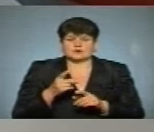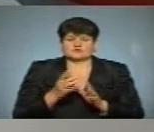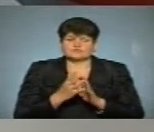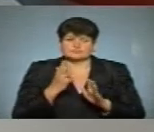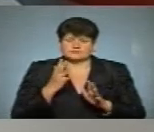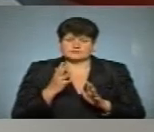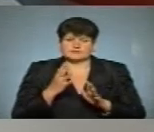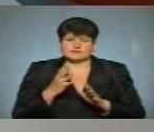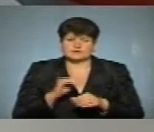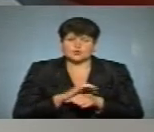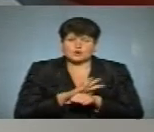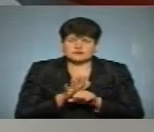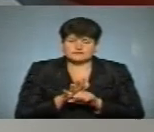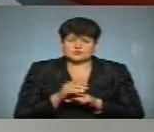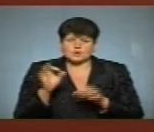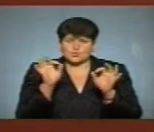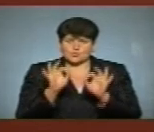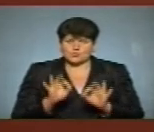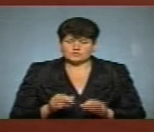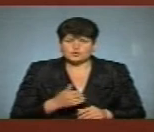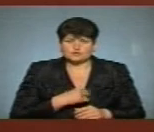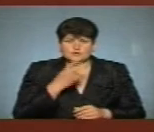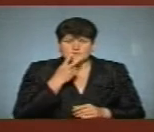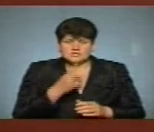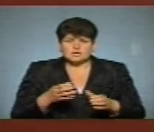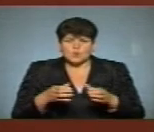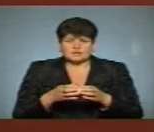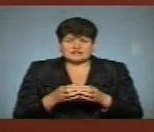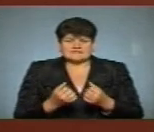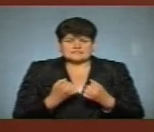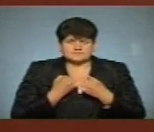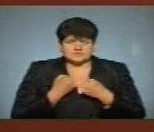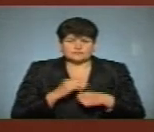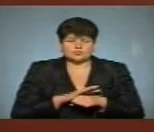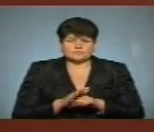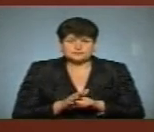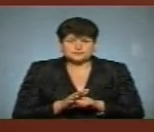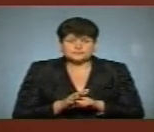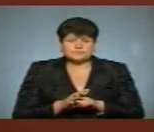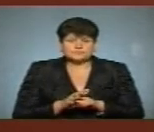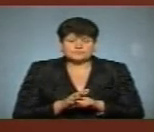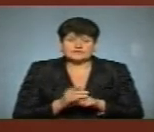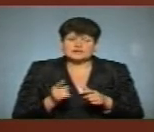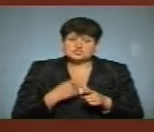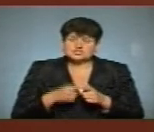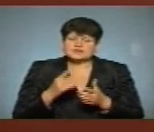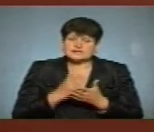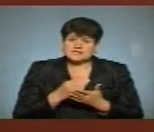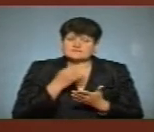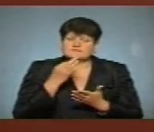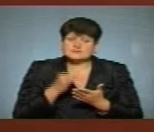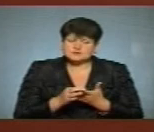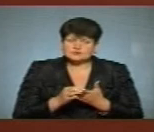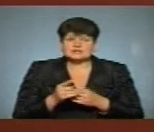епідемії коронавірусу, і вони хочуть побачити наразі колективний імунітет щодо COVID-19. Чи є відповідь щодо того,